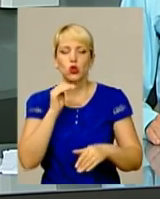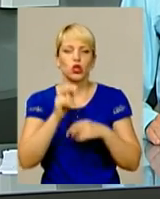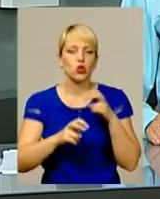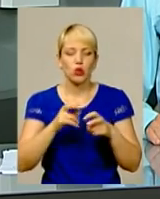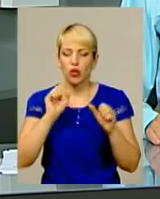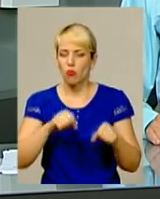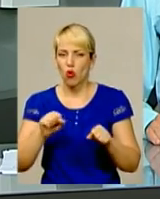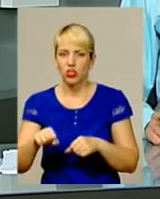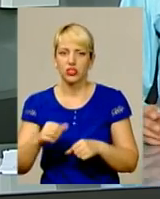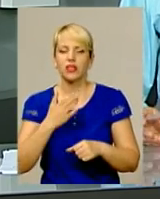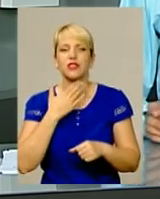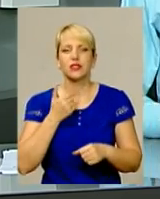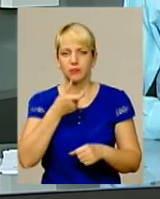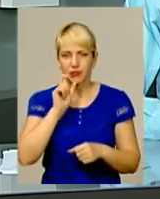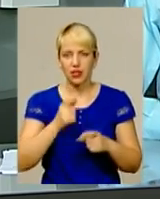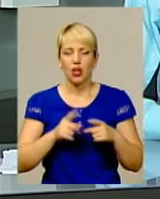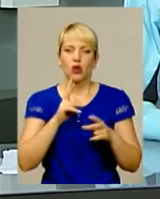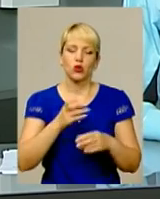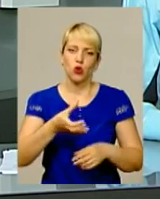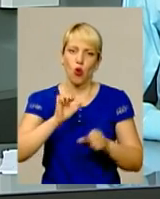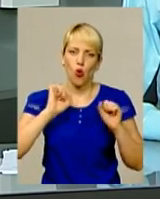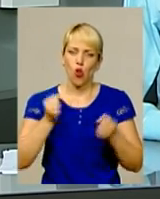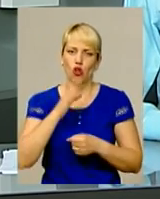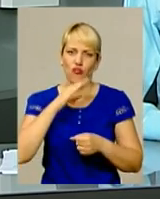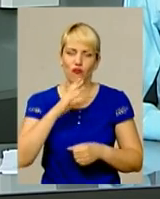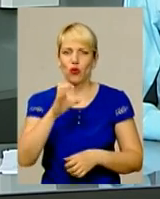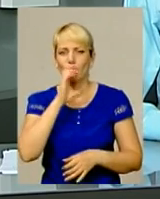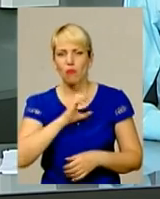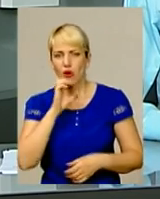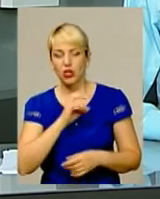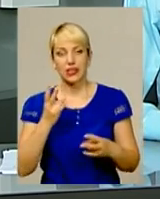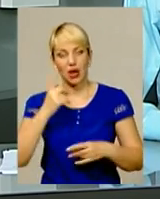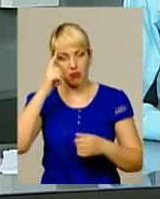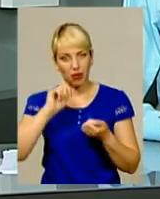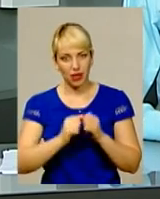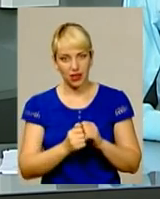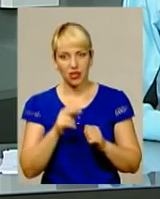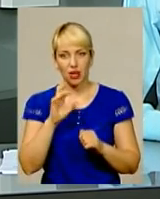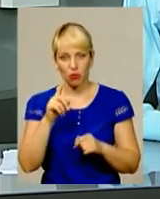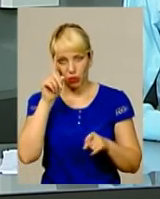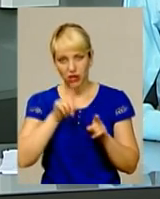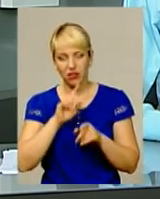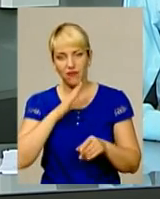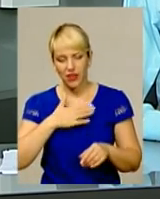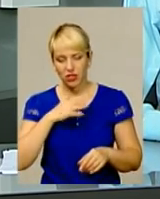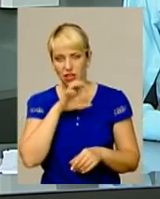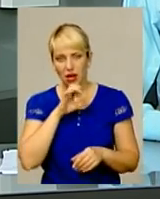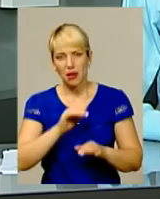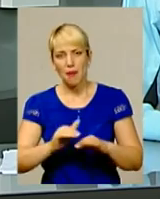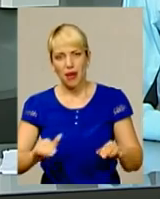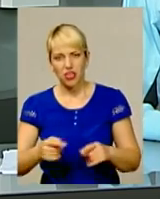можливість утамувати спрагу. Хто споживає холодну воду, хто морозиво, та потрібно пам'ятати і про братів наших менших, особливо